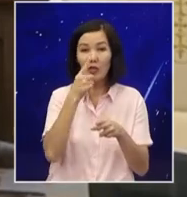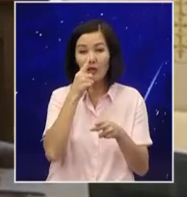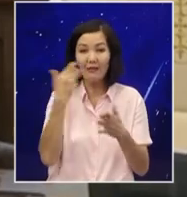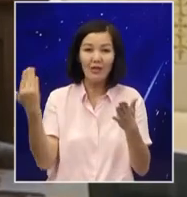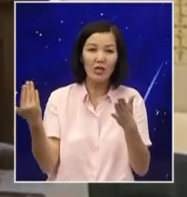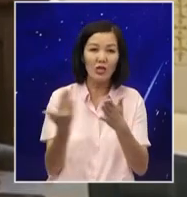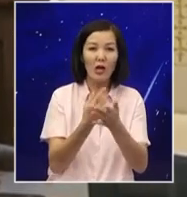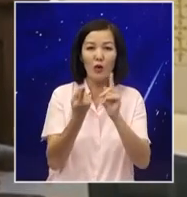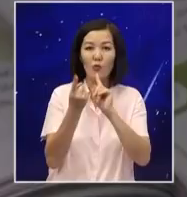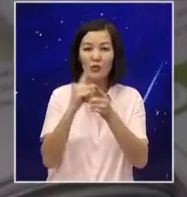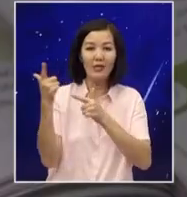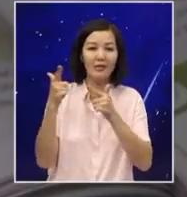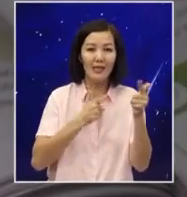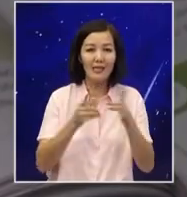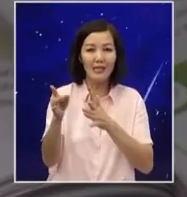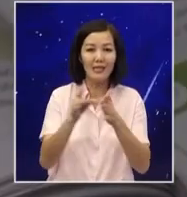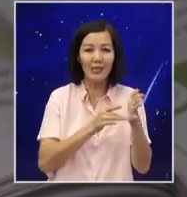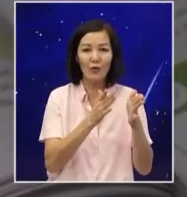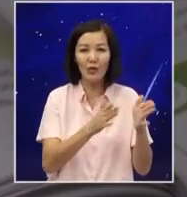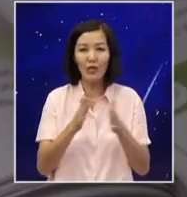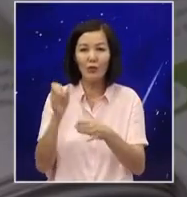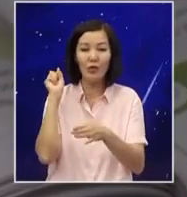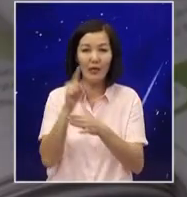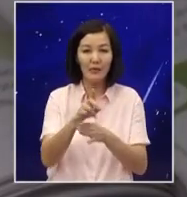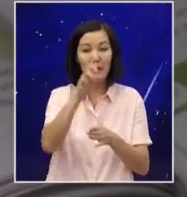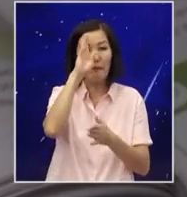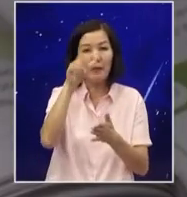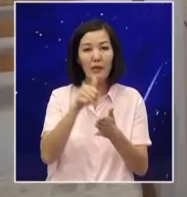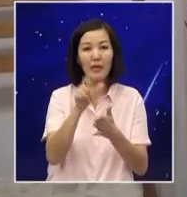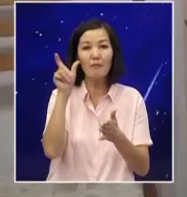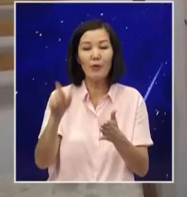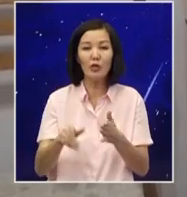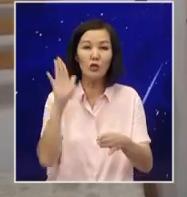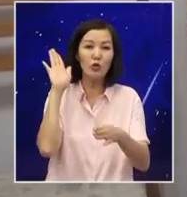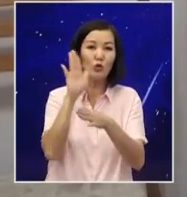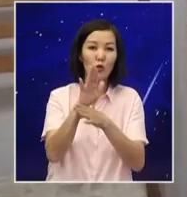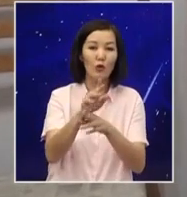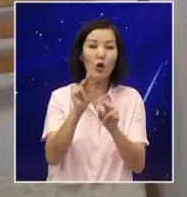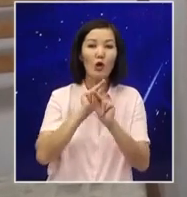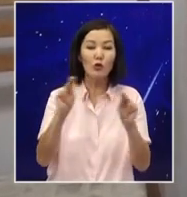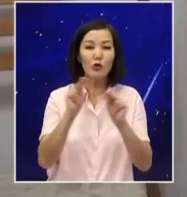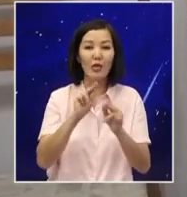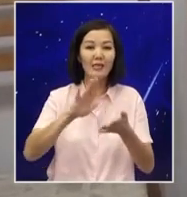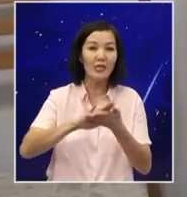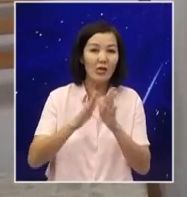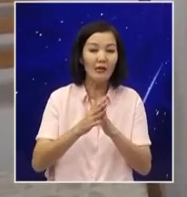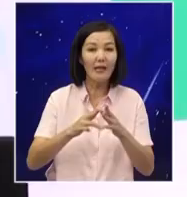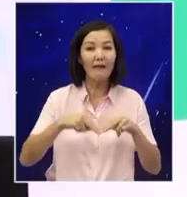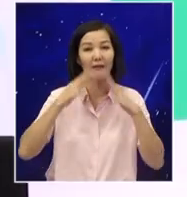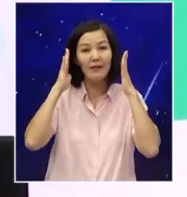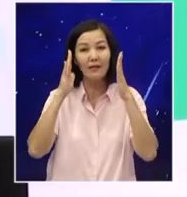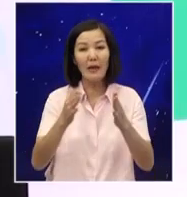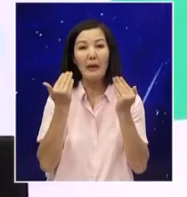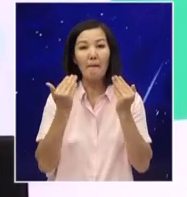жаңа платформа әзірлеп, дереу реттеуді тапсырды. Мемлекет басшысы сондай-ақ жолдауда ұстаздар жағдайында ұмыт қалдырмады. Биыл